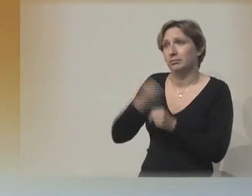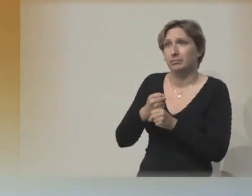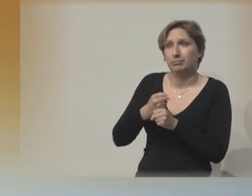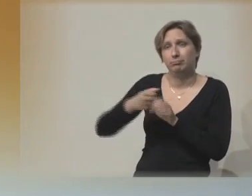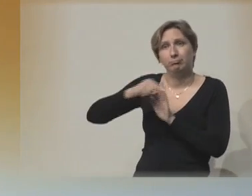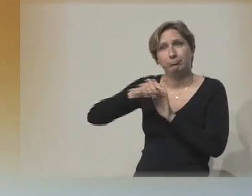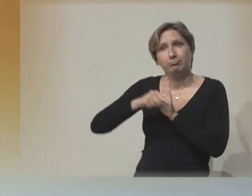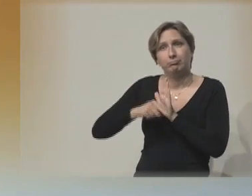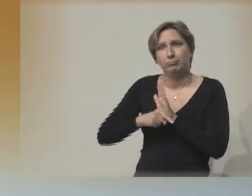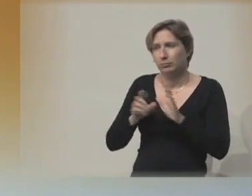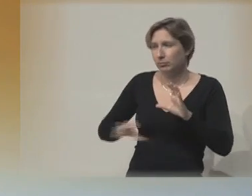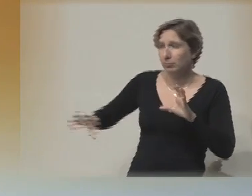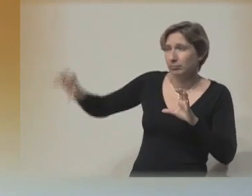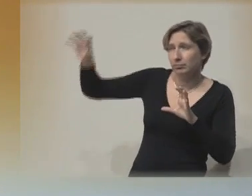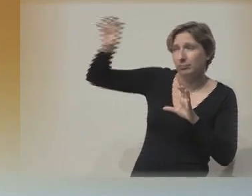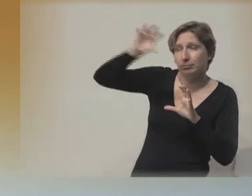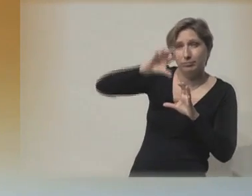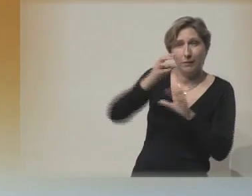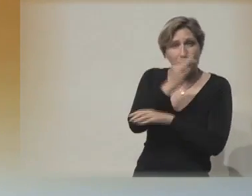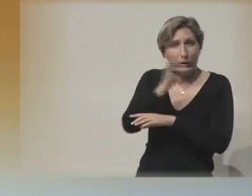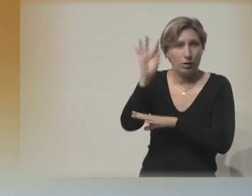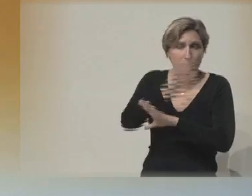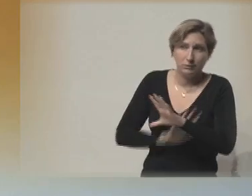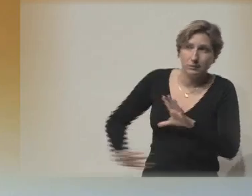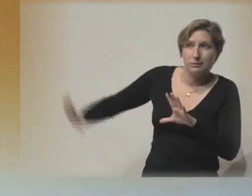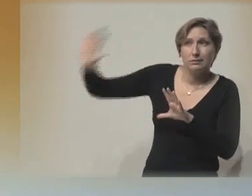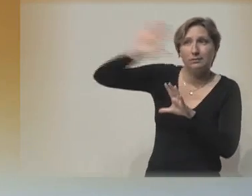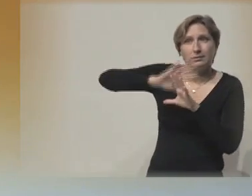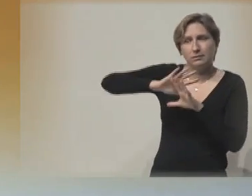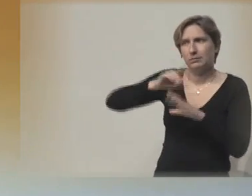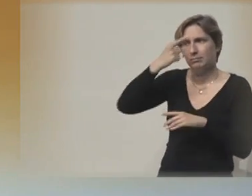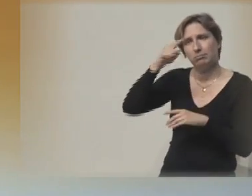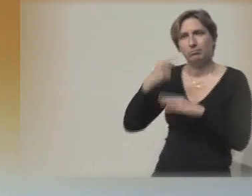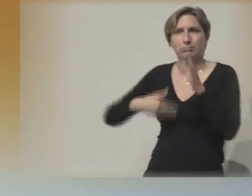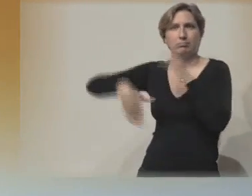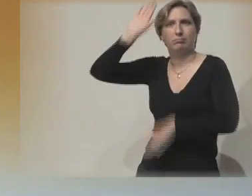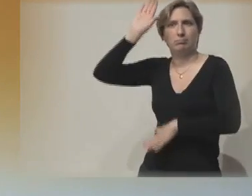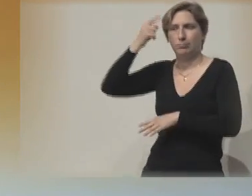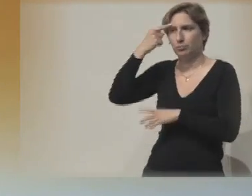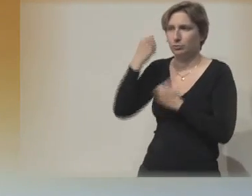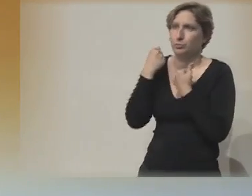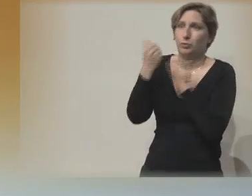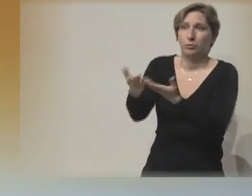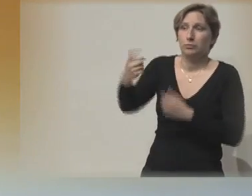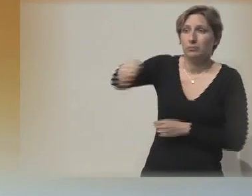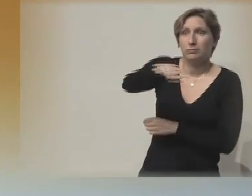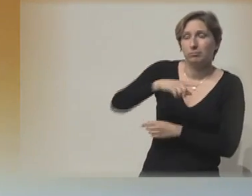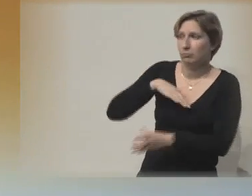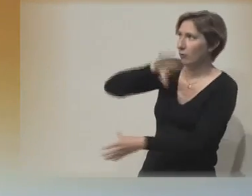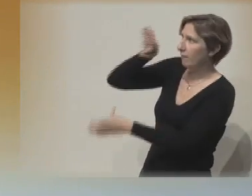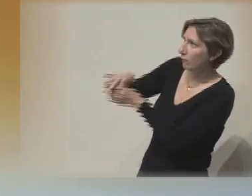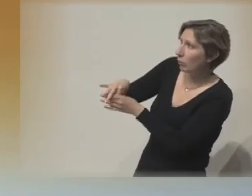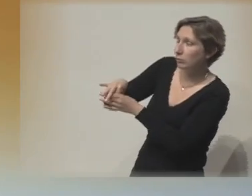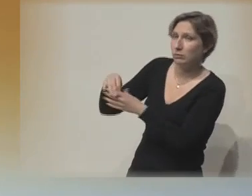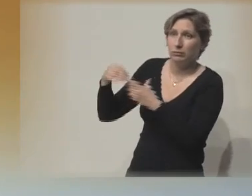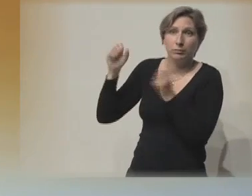dans toutes les circonscriptions françaises pour être proposée aux électeurs et